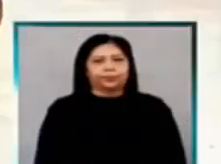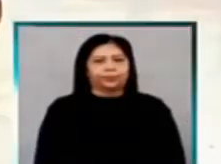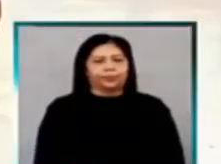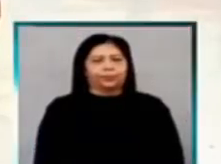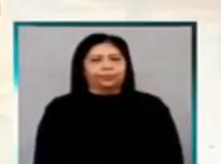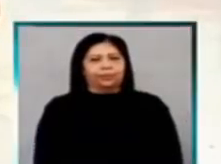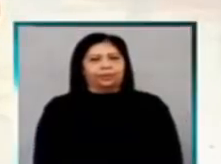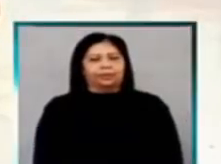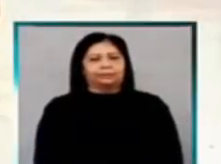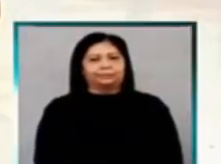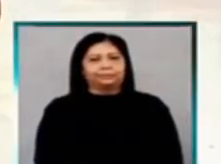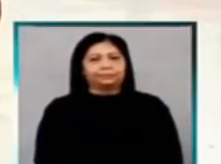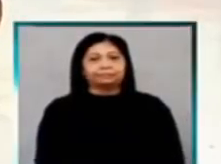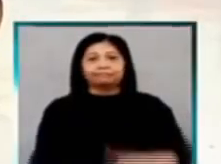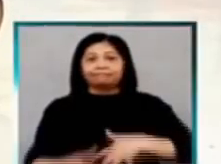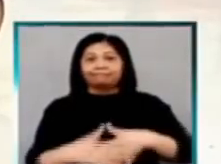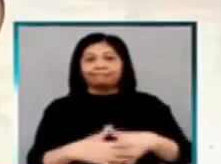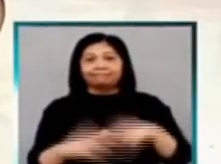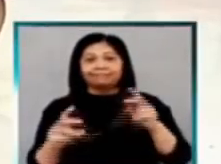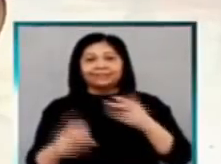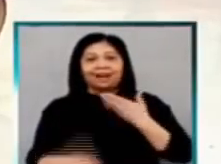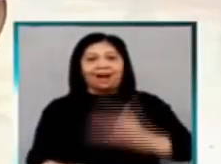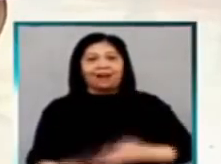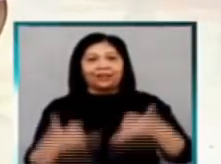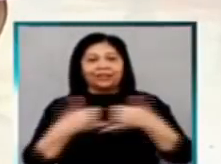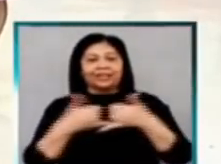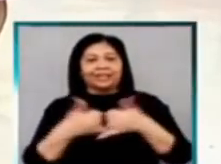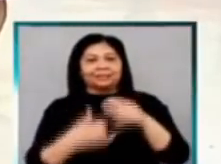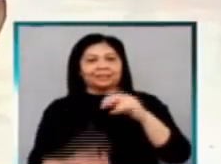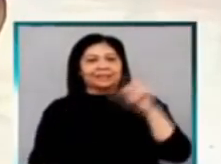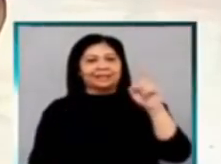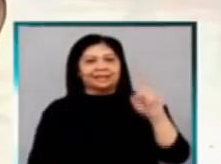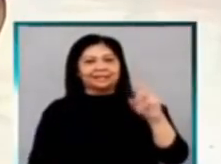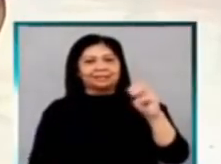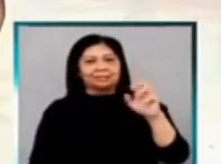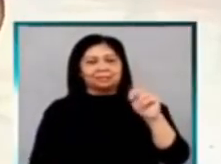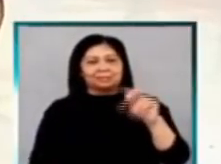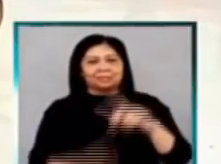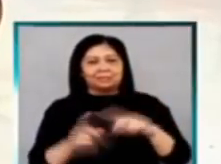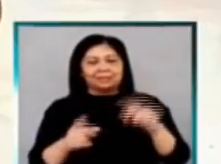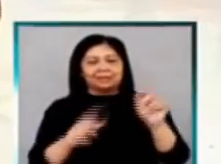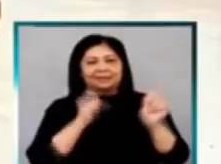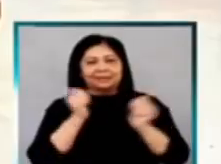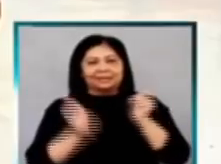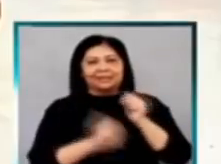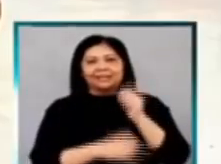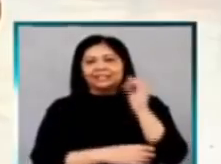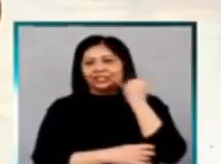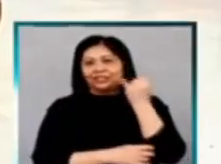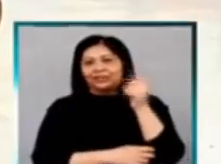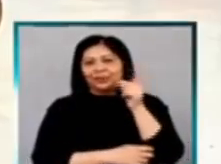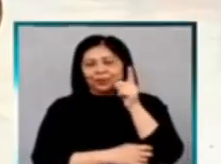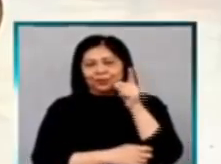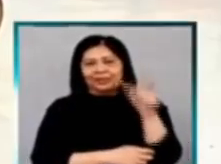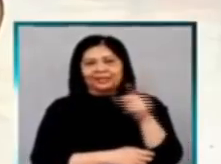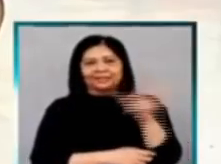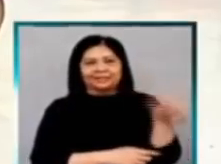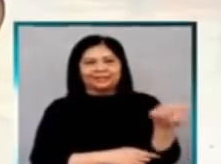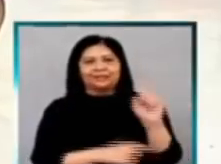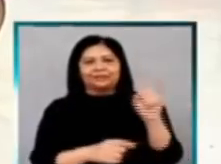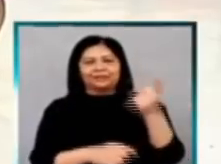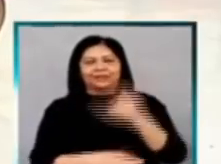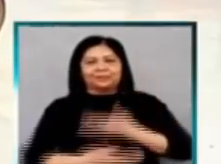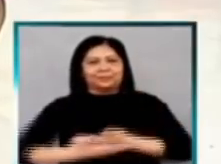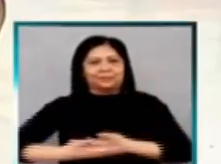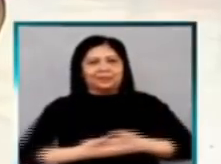Buntis na ang Hunger Games at X-Men star na si Jennifer Lawrence. First baby nila yan ng kanyang non-showbiz husband at art gallery